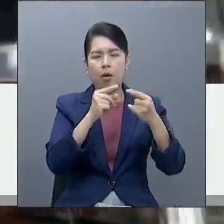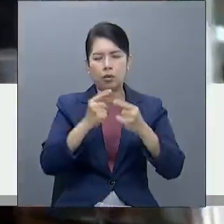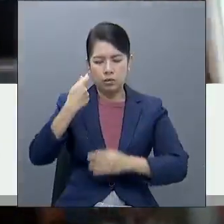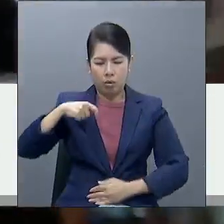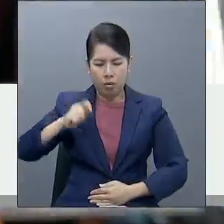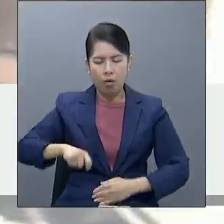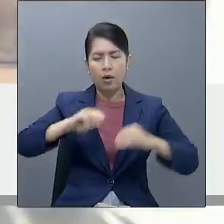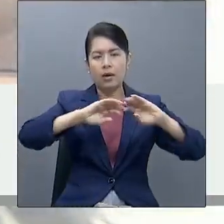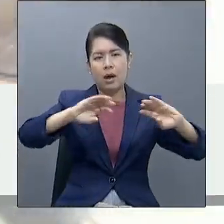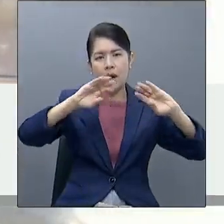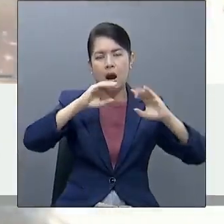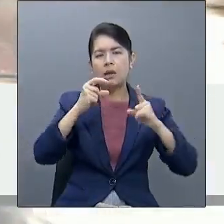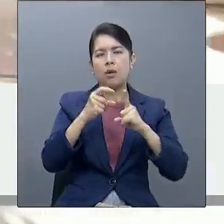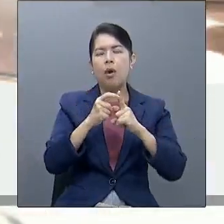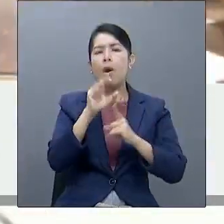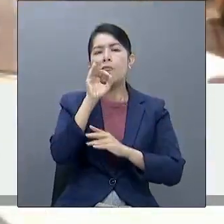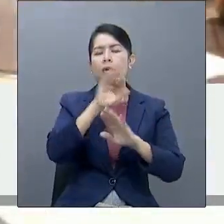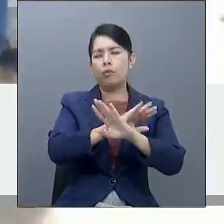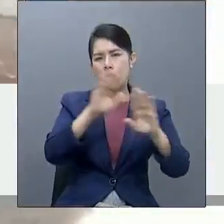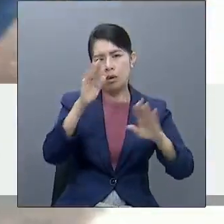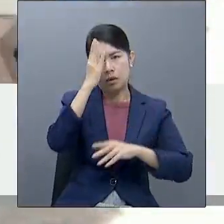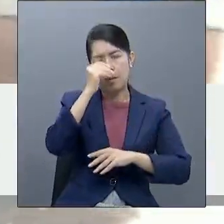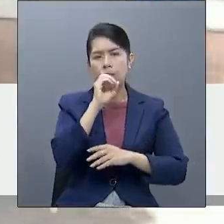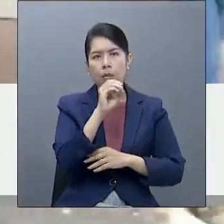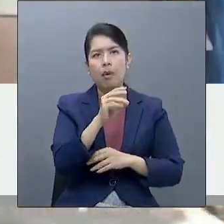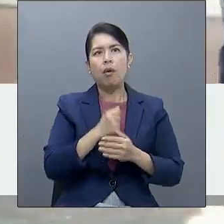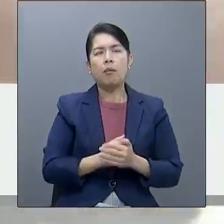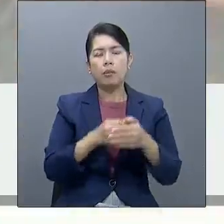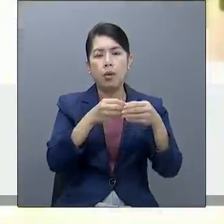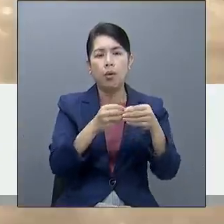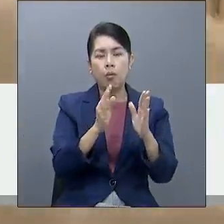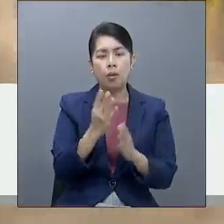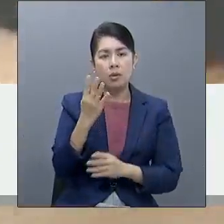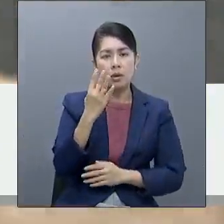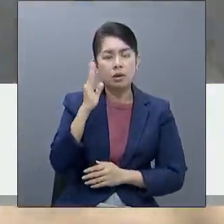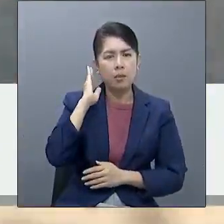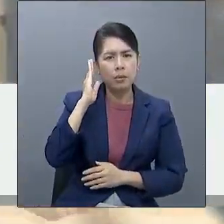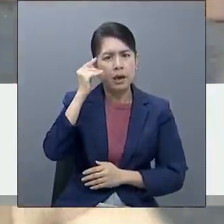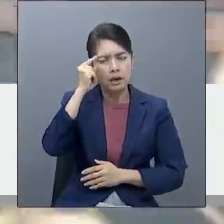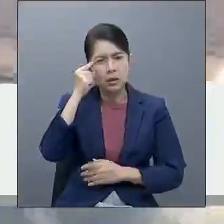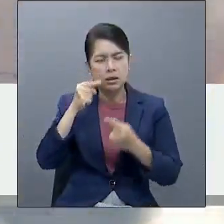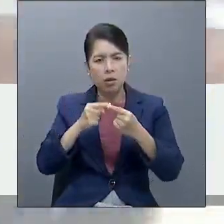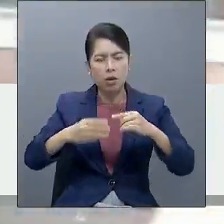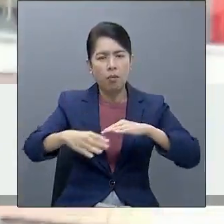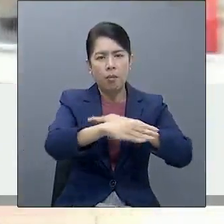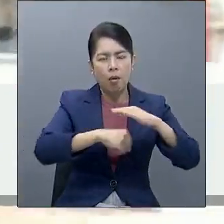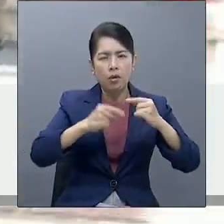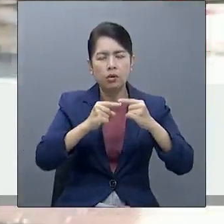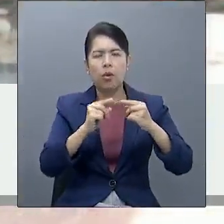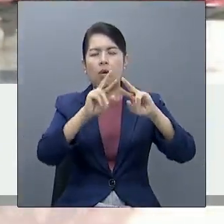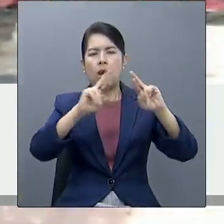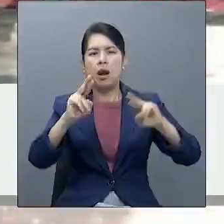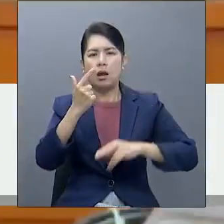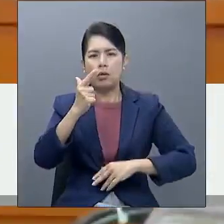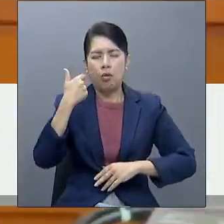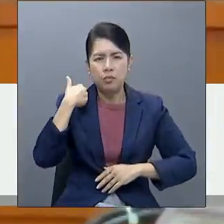ไม่ฟ้องโดยให้เหตุผลเห็นว่าขณะเกิดเหตุผู้ก่อเหตุทั้ง4คนมีเจตนาปล้นร้านทองโดยพกพาอา